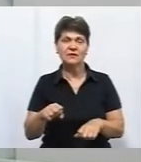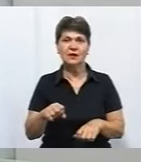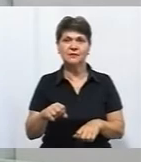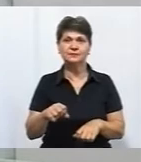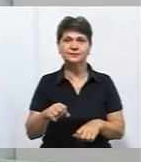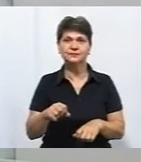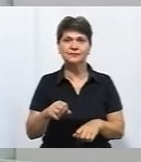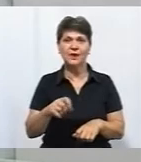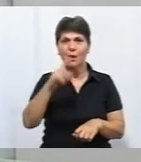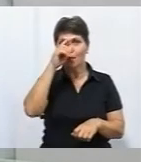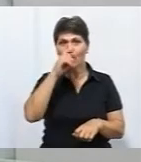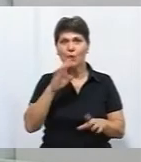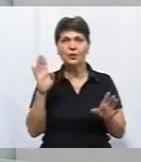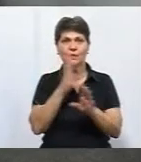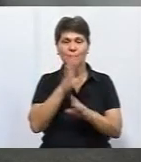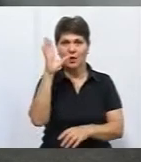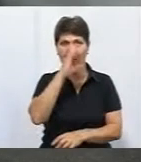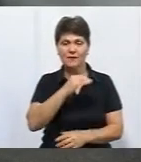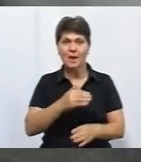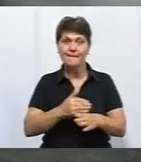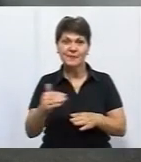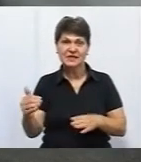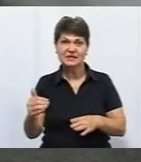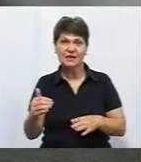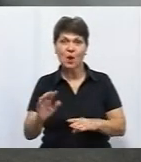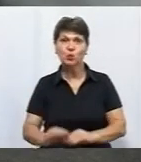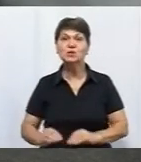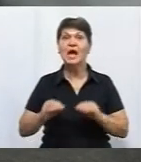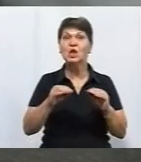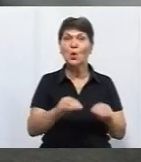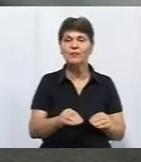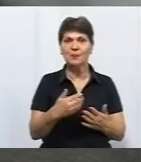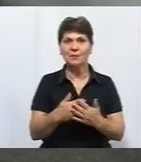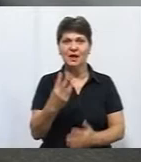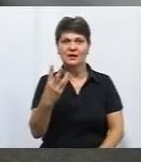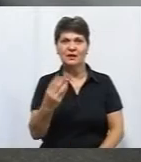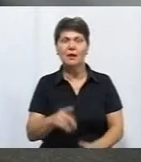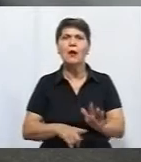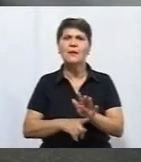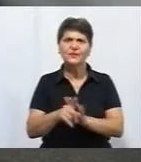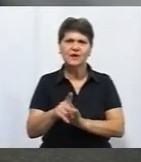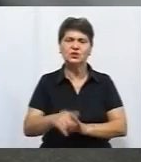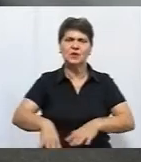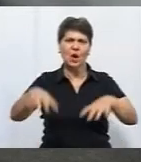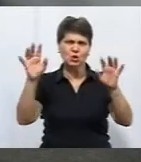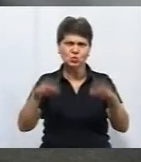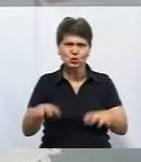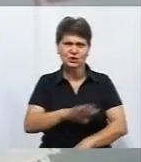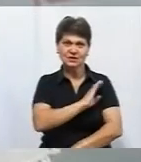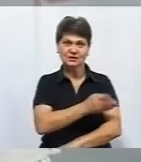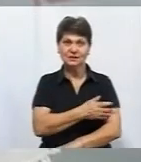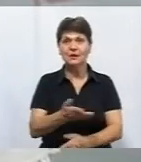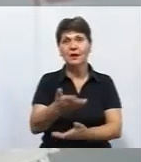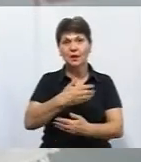такі несприятливі погодні умови, адже після встановлення десь близько 3 днів почались дощі сильні. Тобто ми